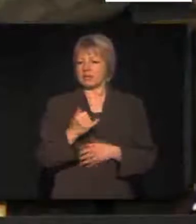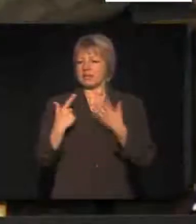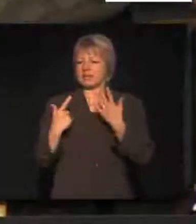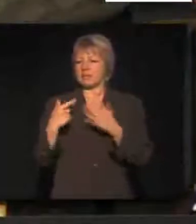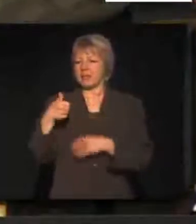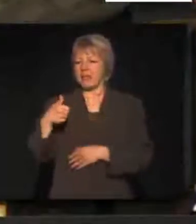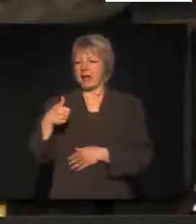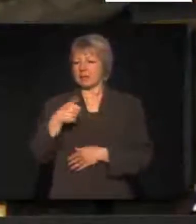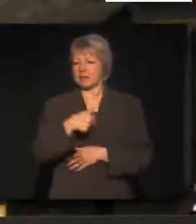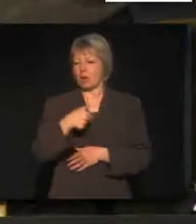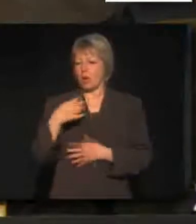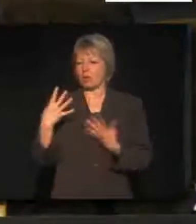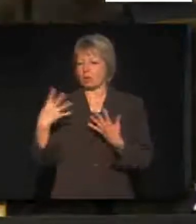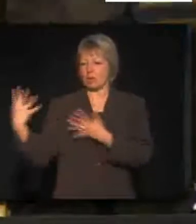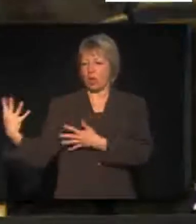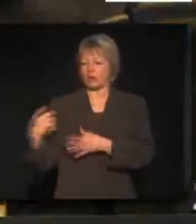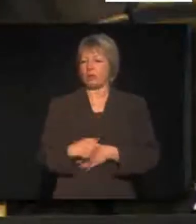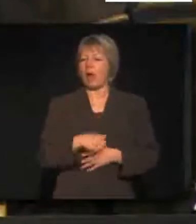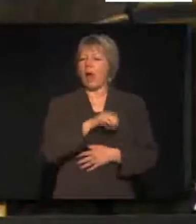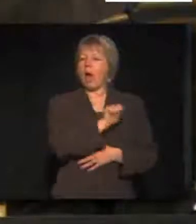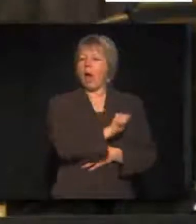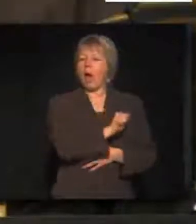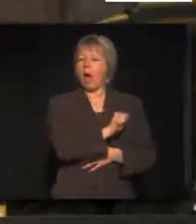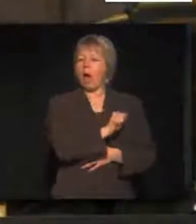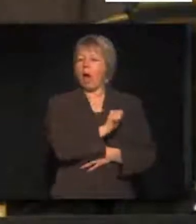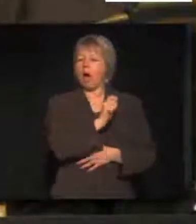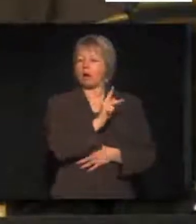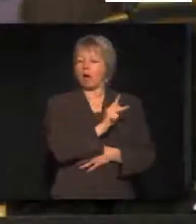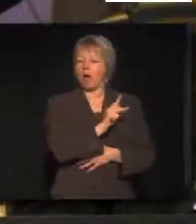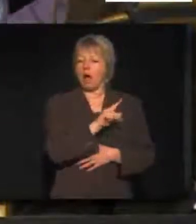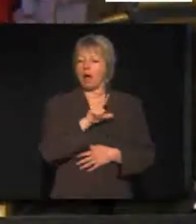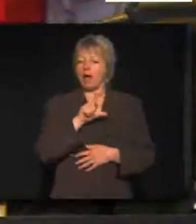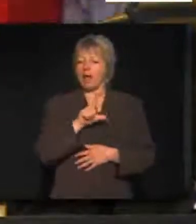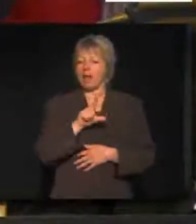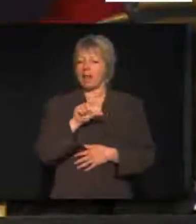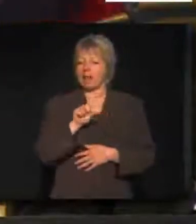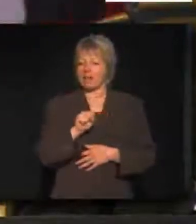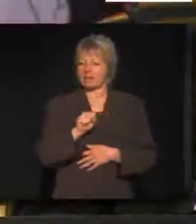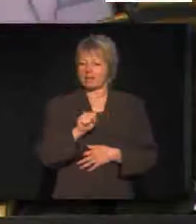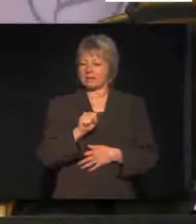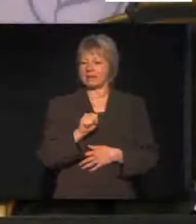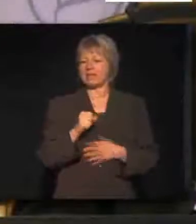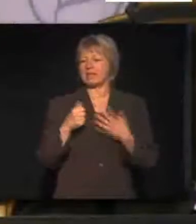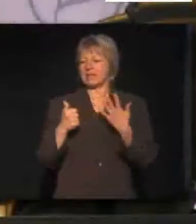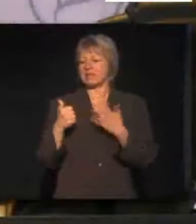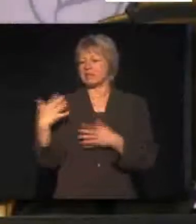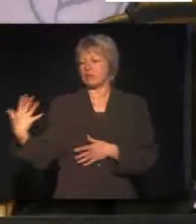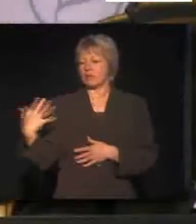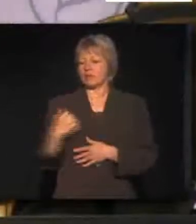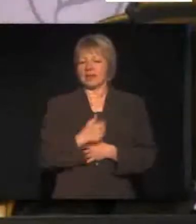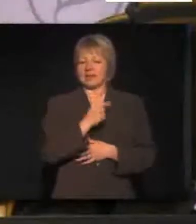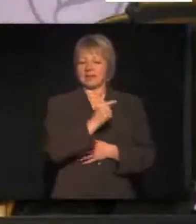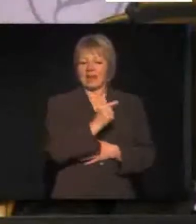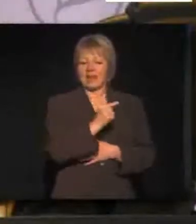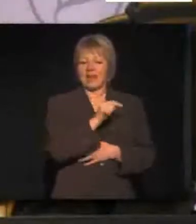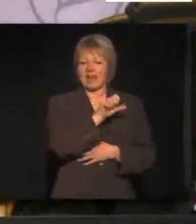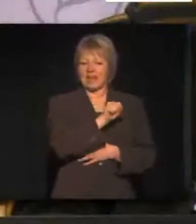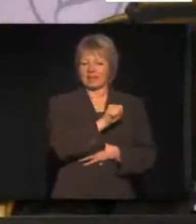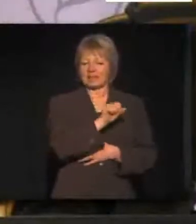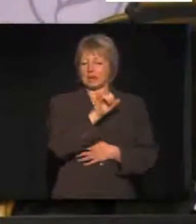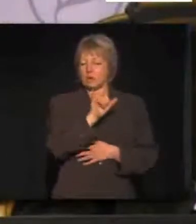9 Anton Konrad Ludwig Siegfried 65 Theodor Siegfried